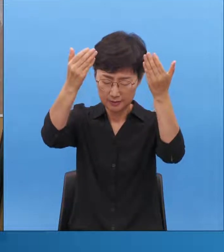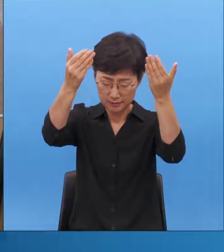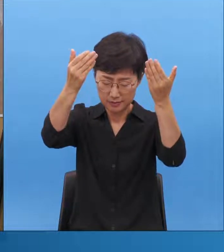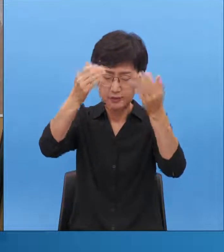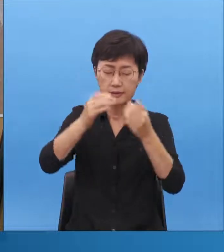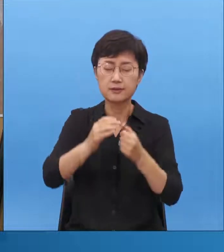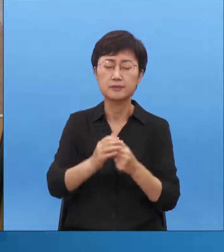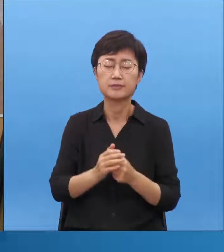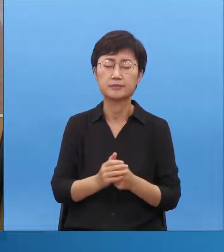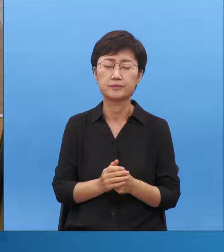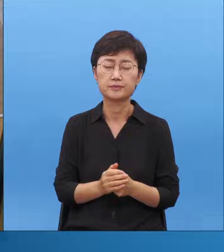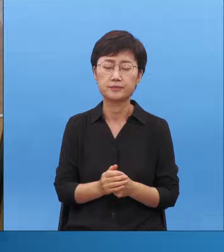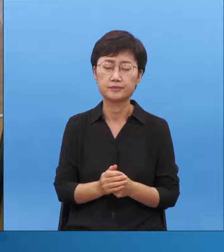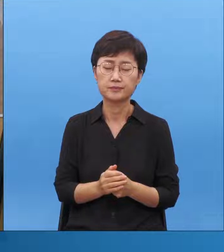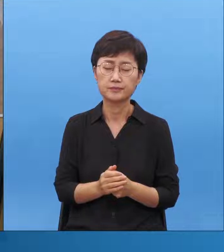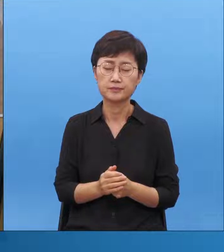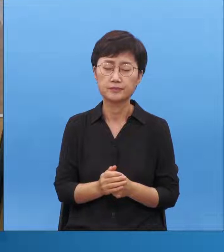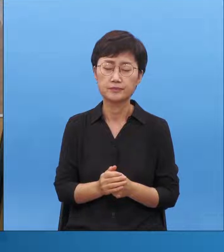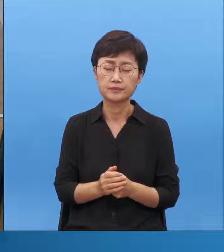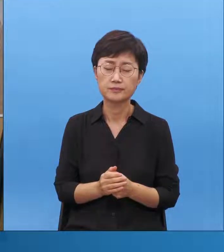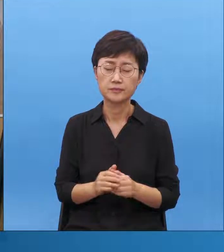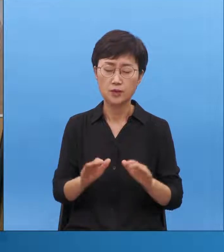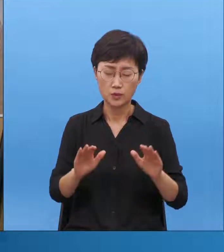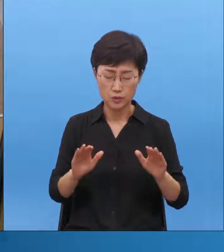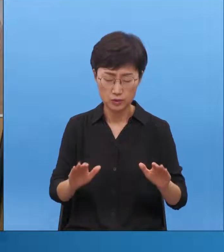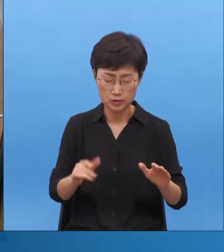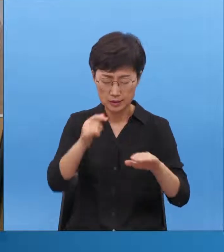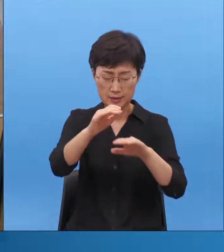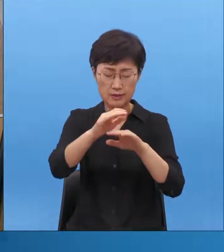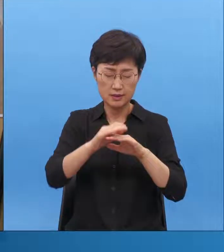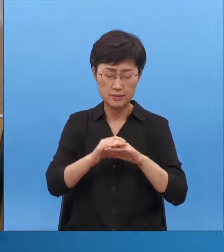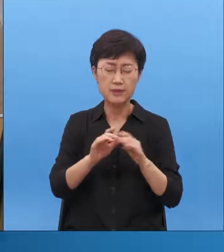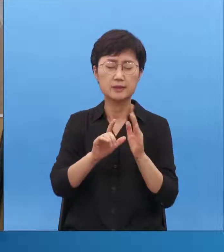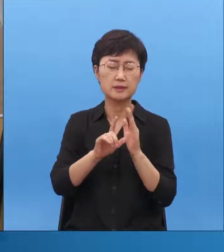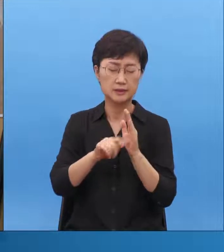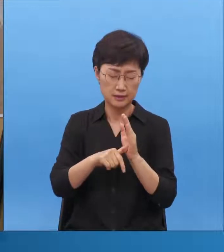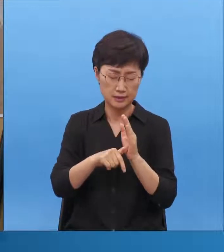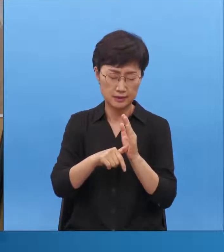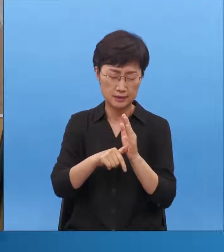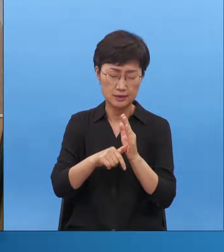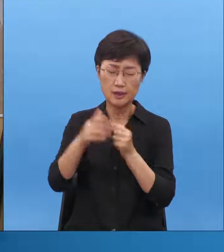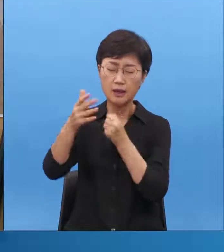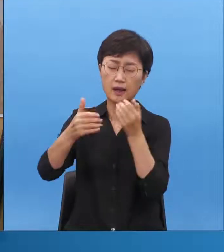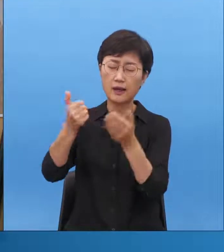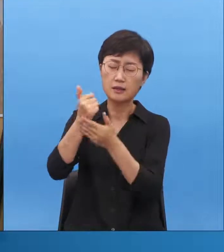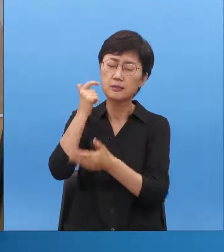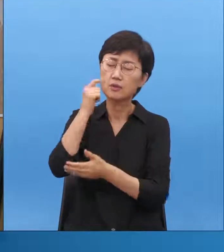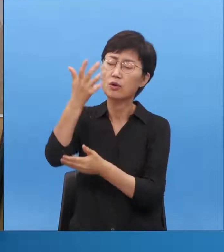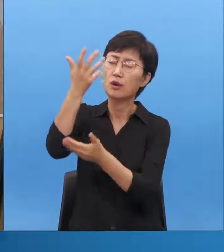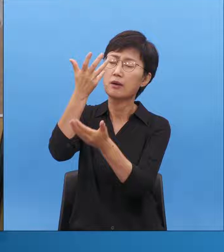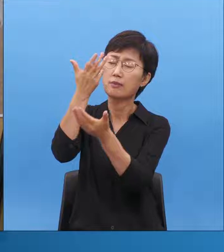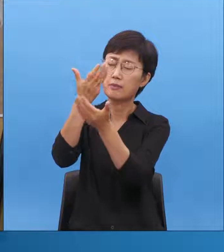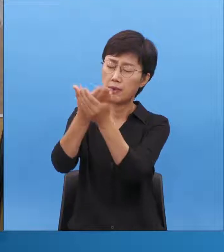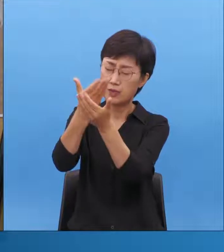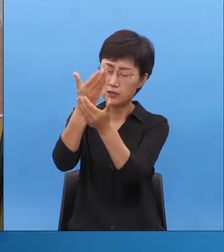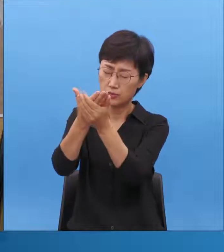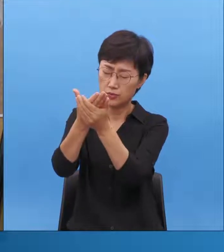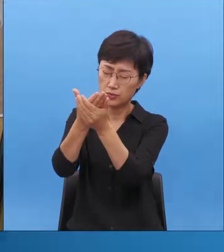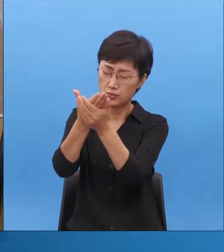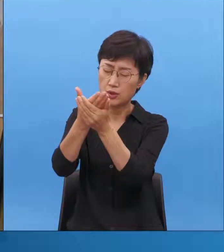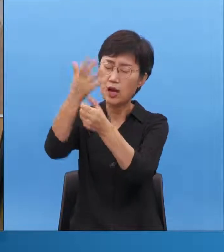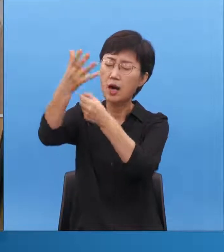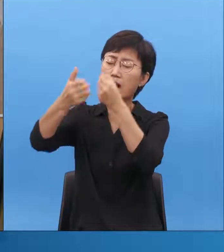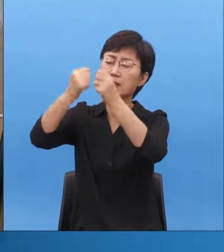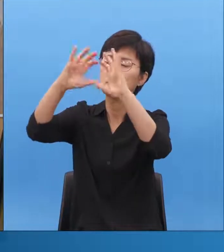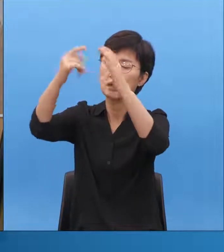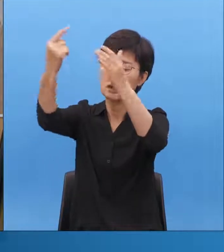the Lord God who is living and alive today. 오늘 예배를 통하여 하나님이 영광 받으시며 하나님의 나라가 임하는 예배가 되게 하옵소서. May you receive